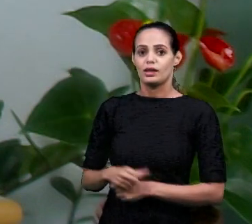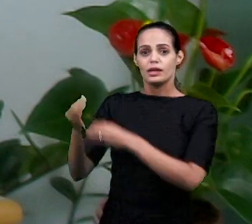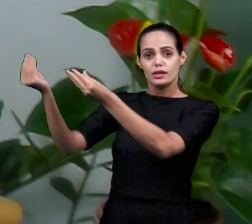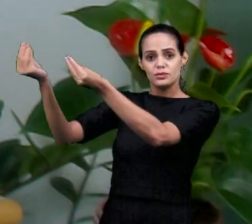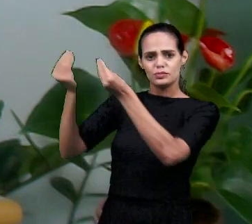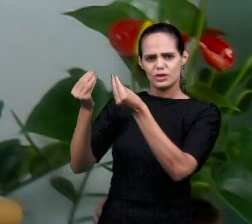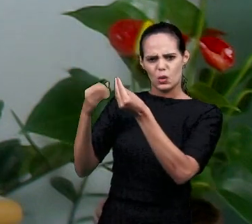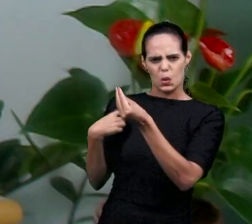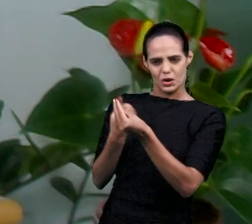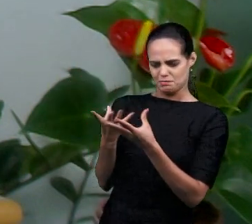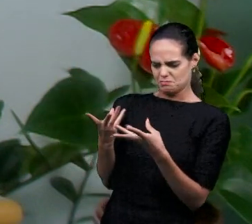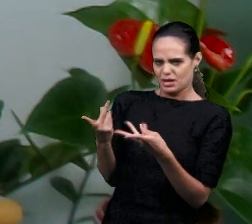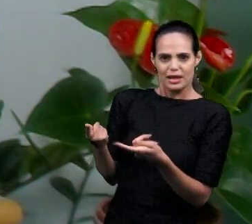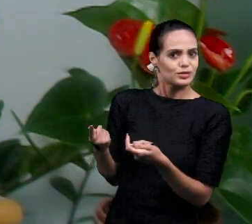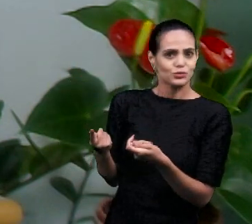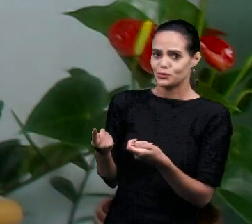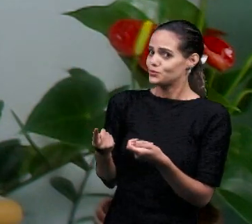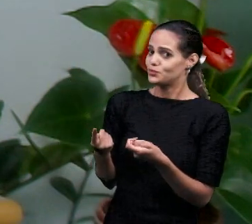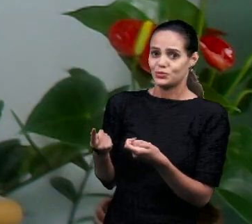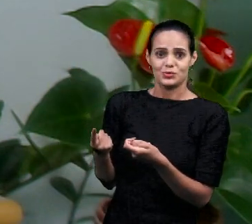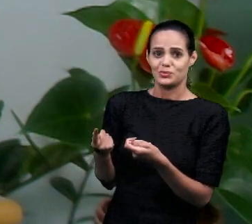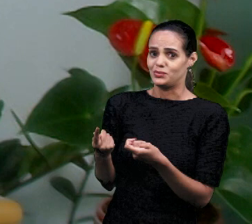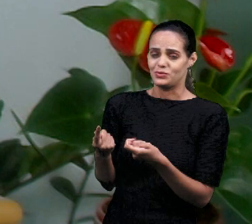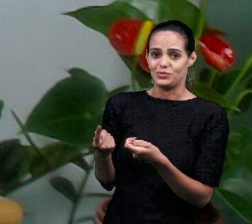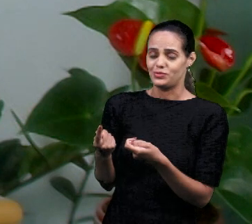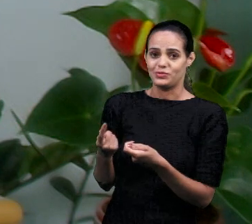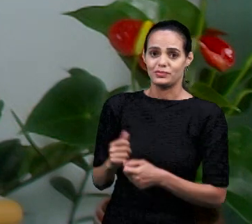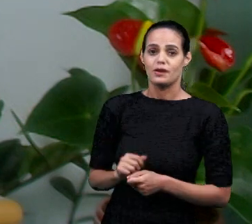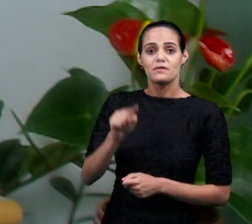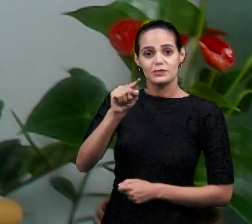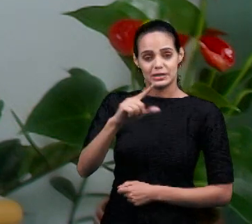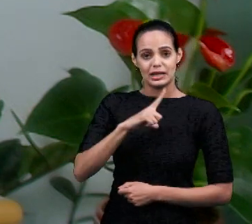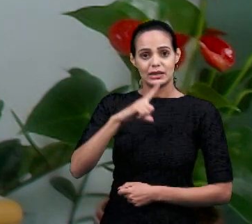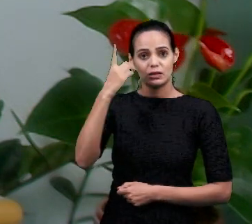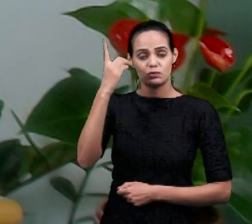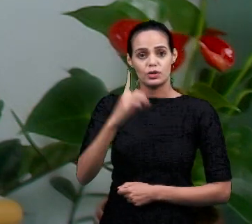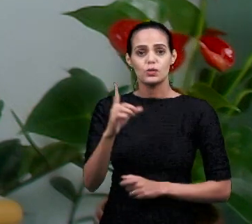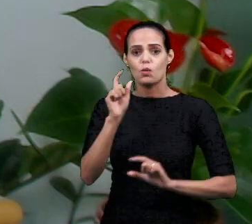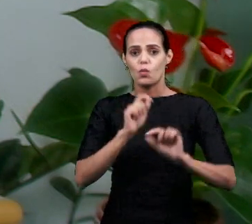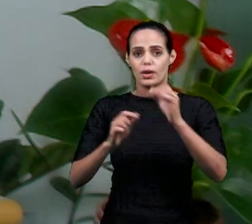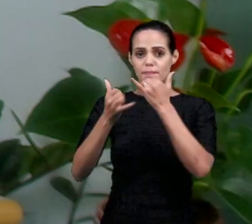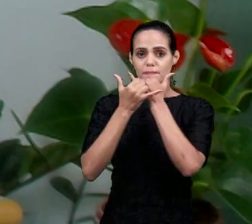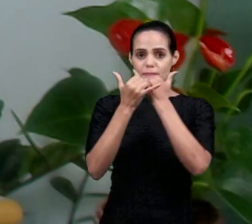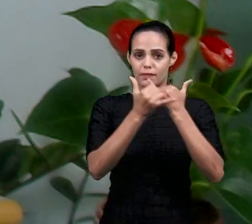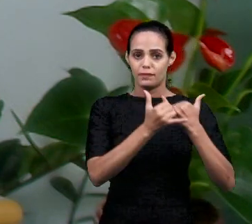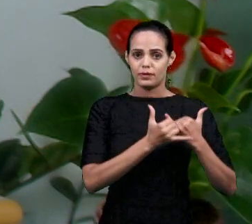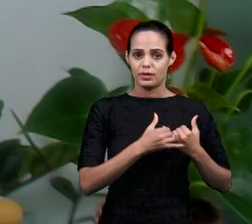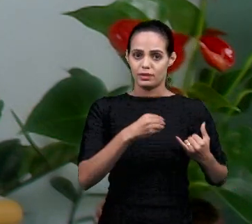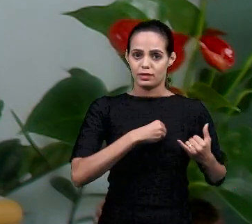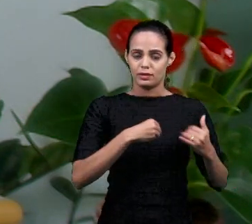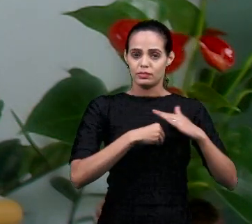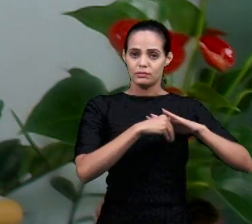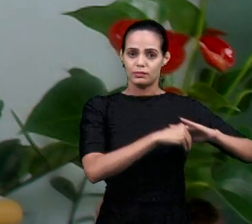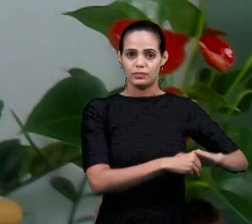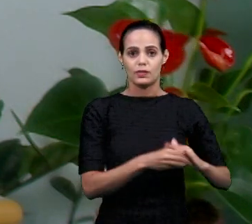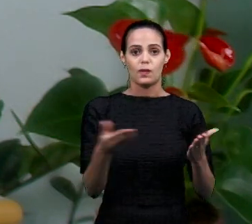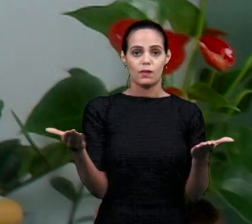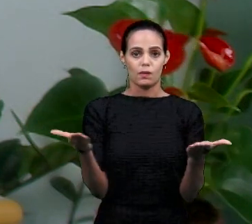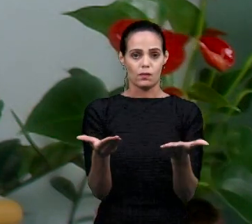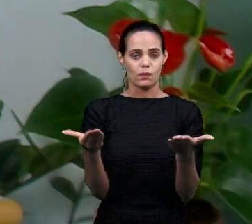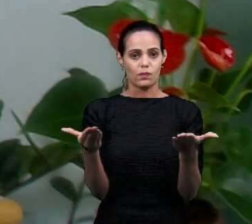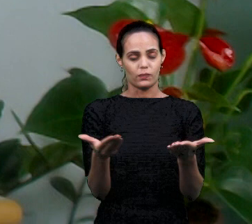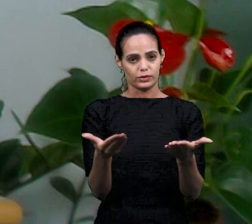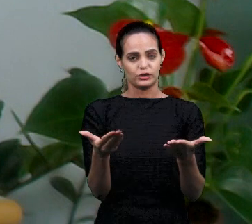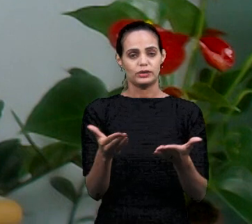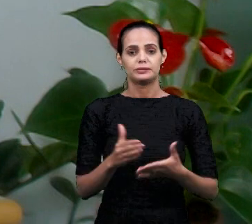se mérite pas. Donc vous avez le droit d'avoir vos péchés pardonnés aujourd'hui.